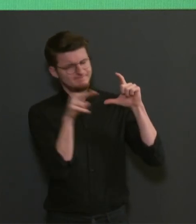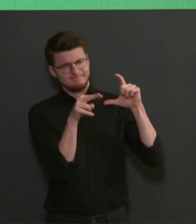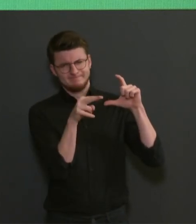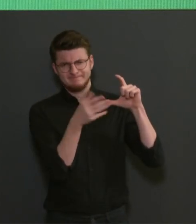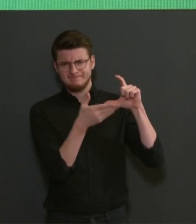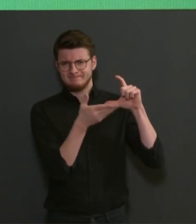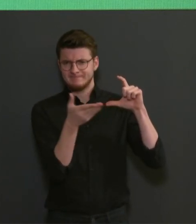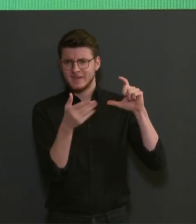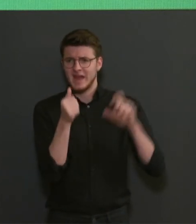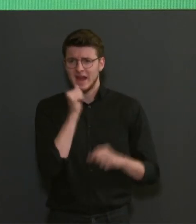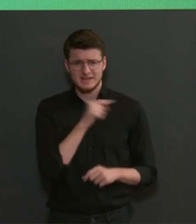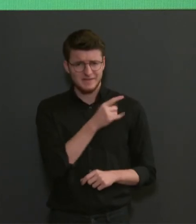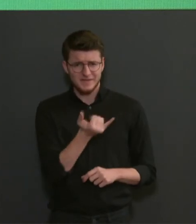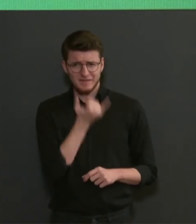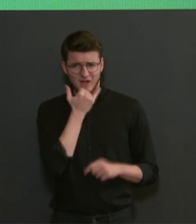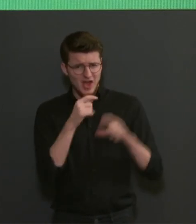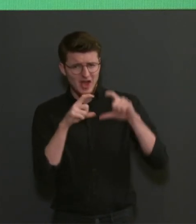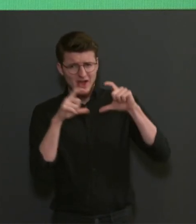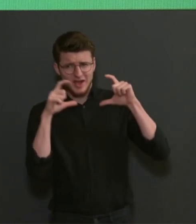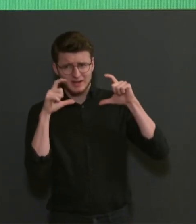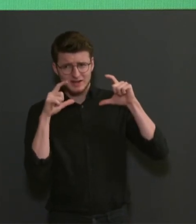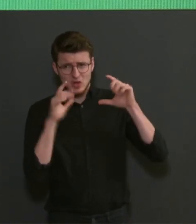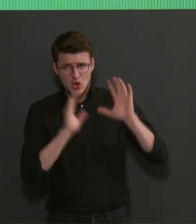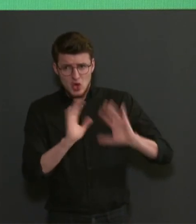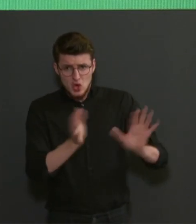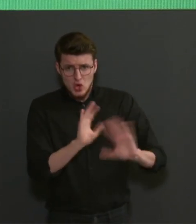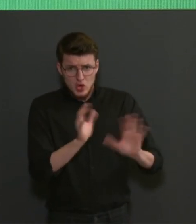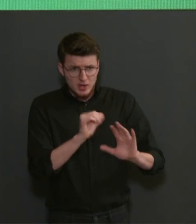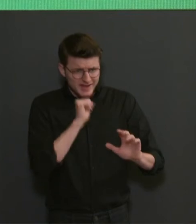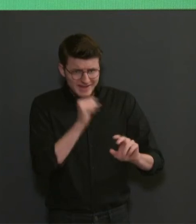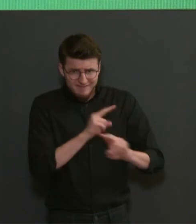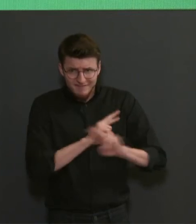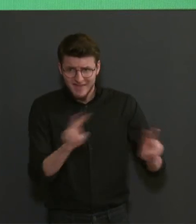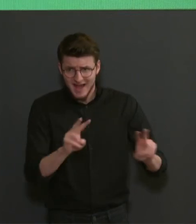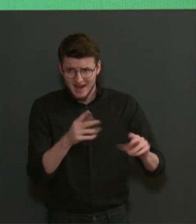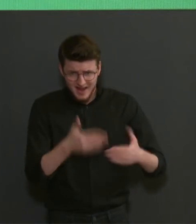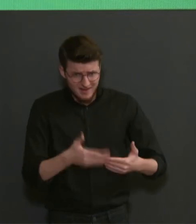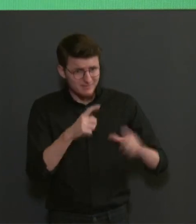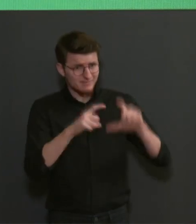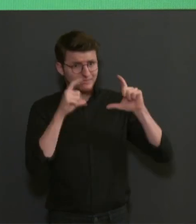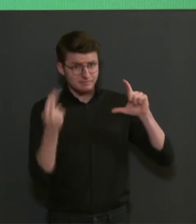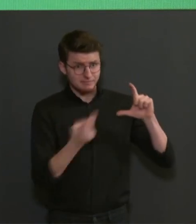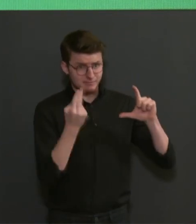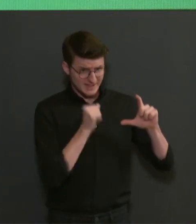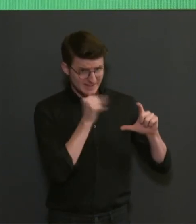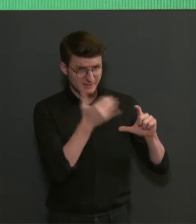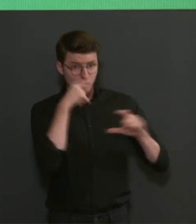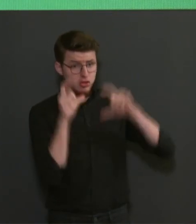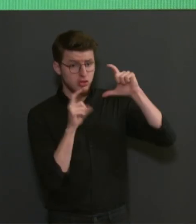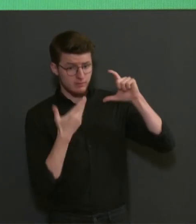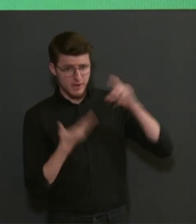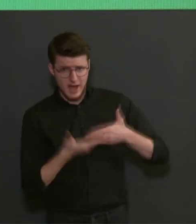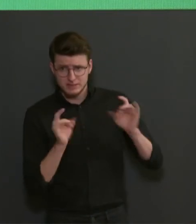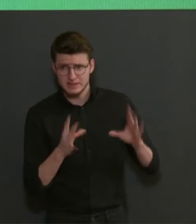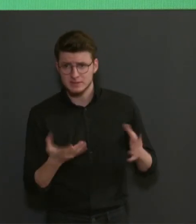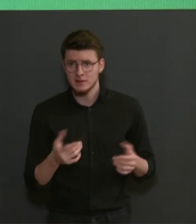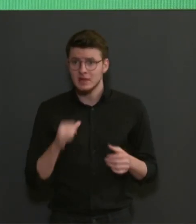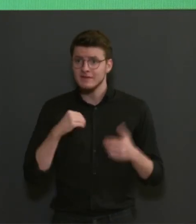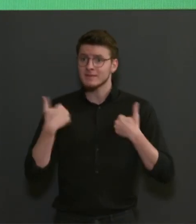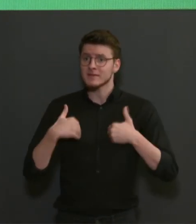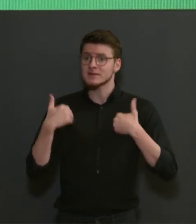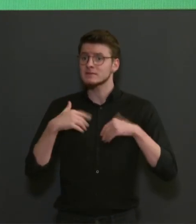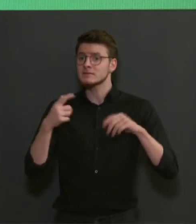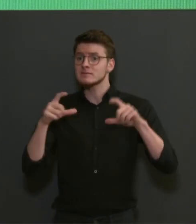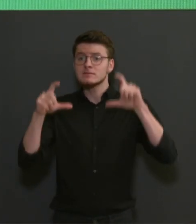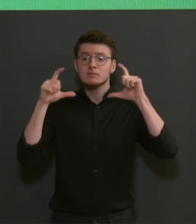nutteloos worden of soms zelfs onveilig zijn. Mensen raken het masker bijvoorbeeld in het midden aan, zetten het